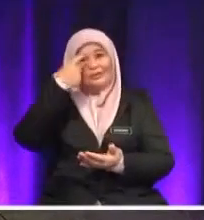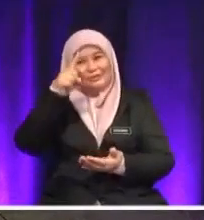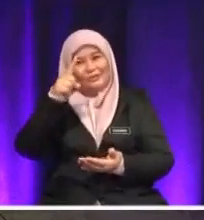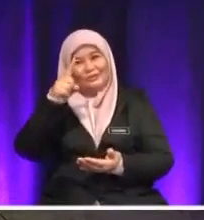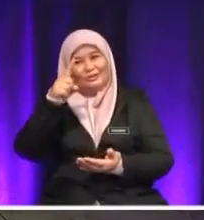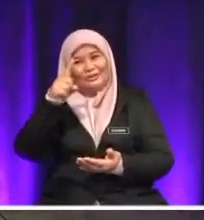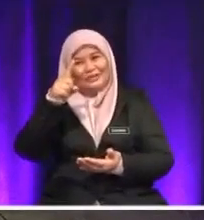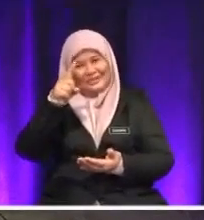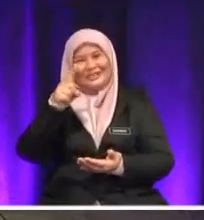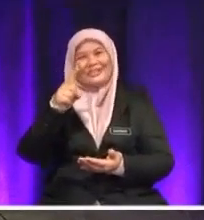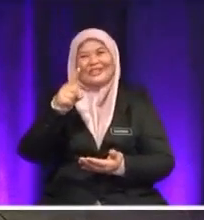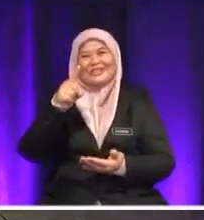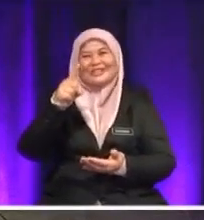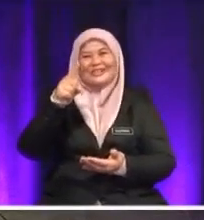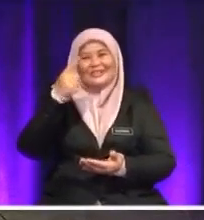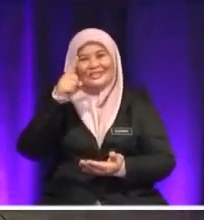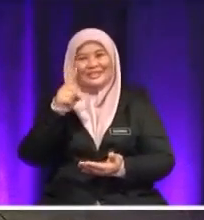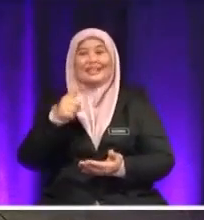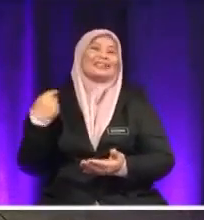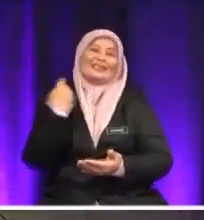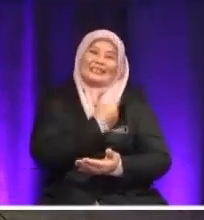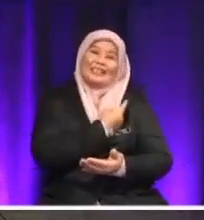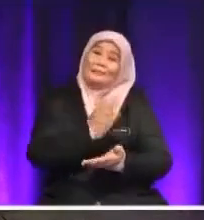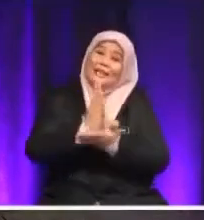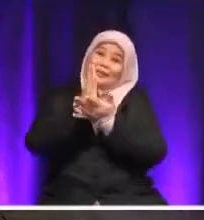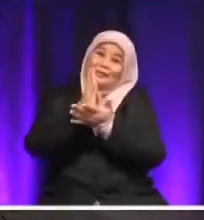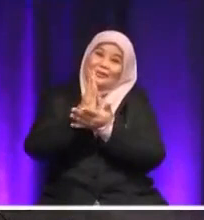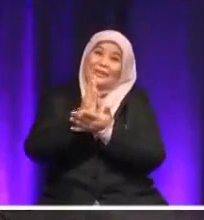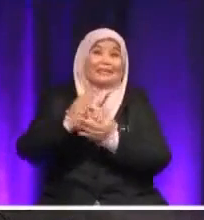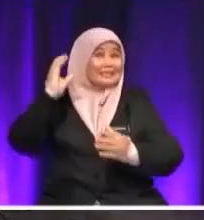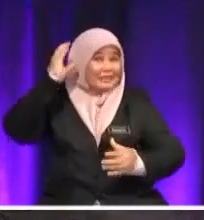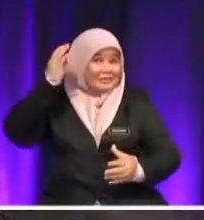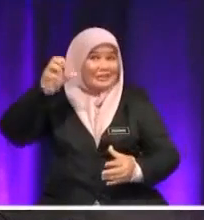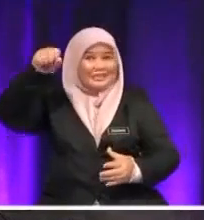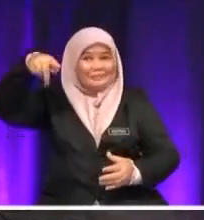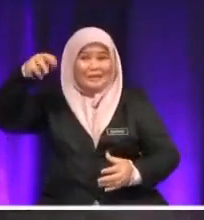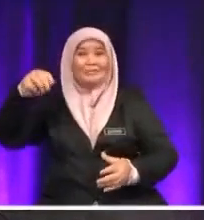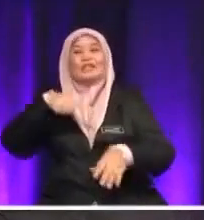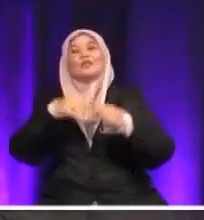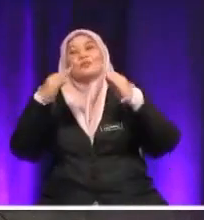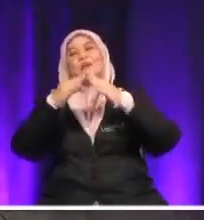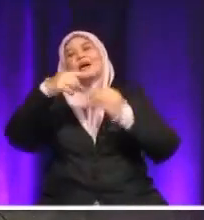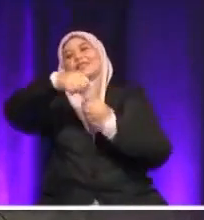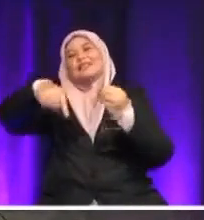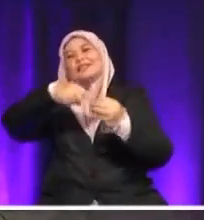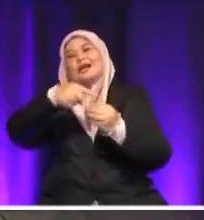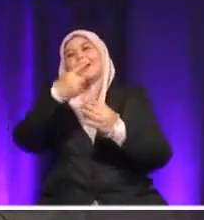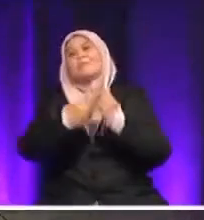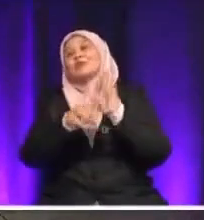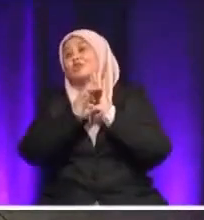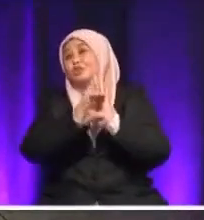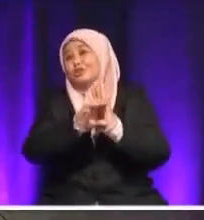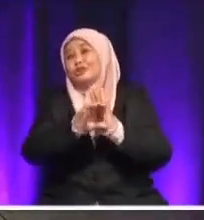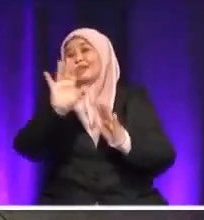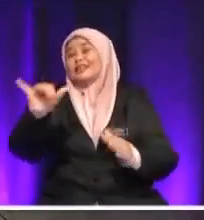handsome, baru boleh. Ya, betul. Jadi, kita nak bantu calon-calon SPM di rumah tentang apa dia contoh